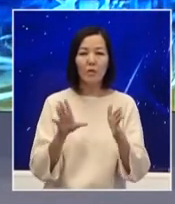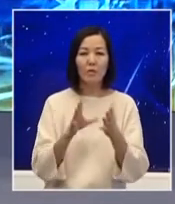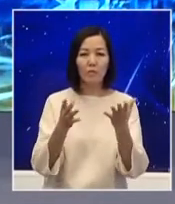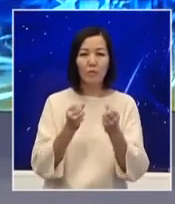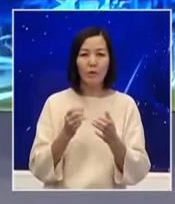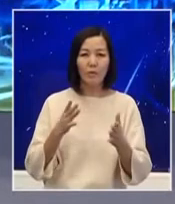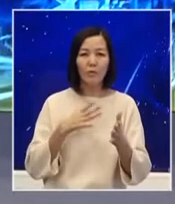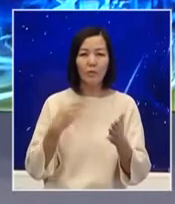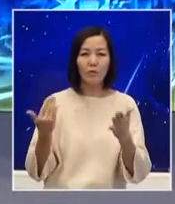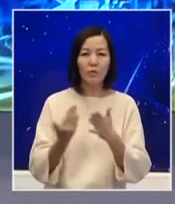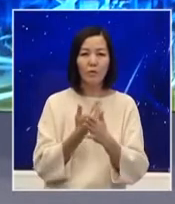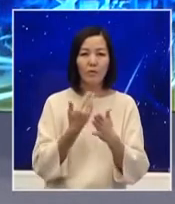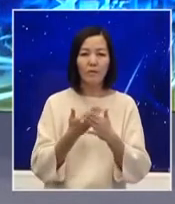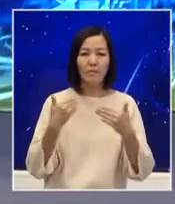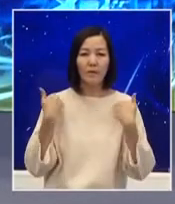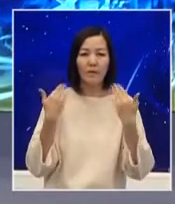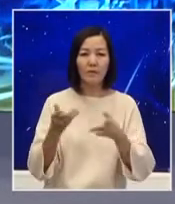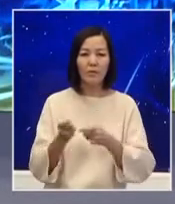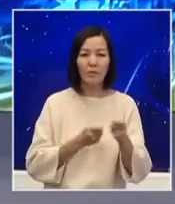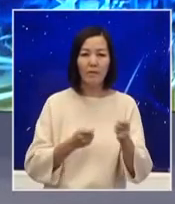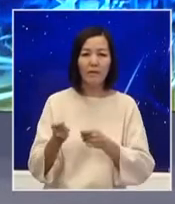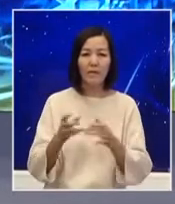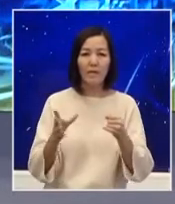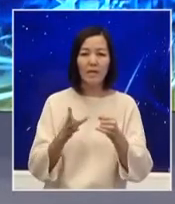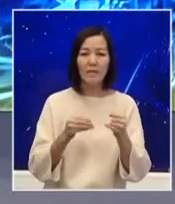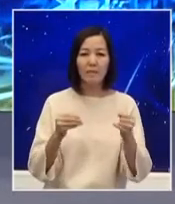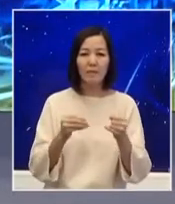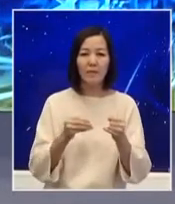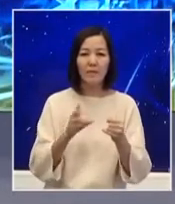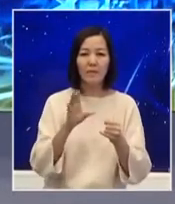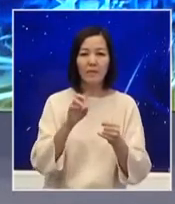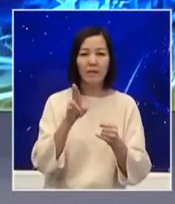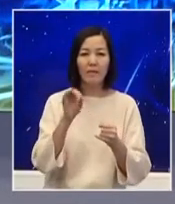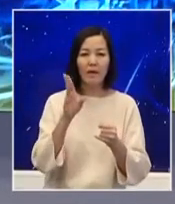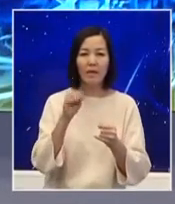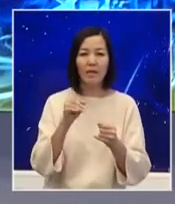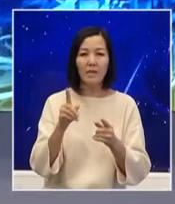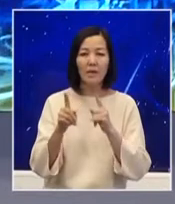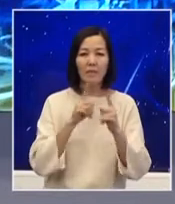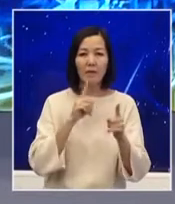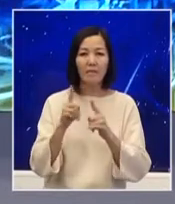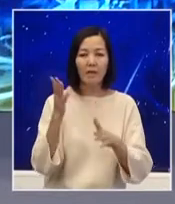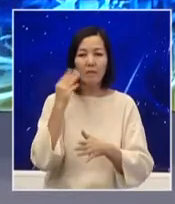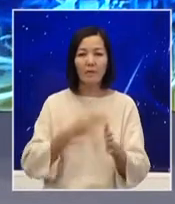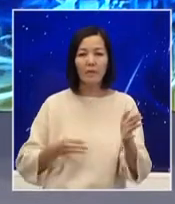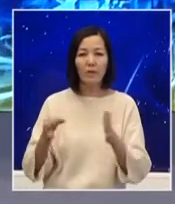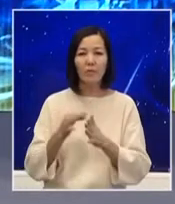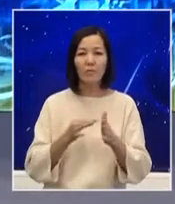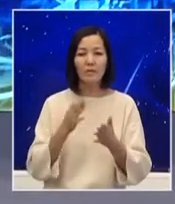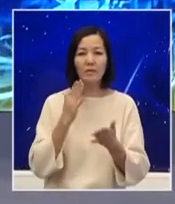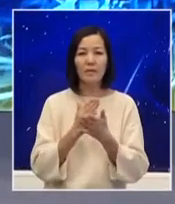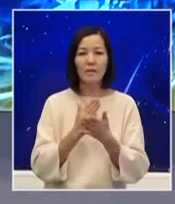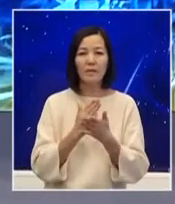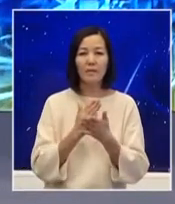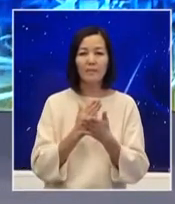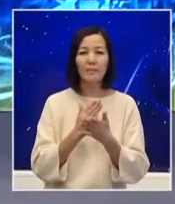формате. Нововведением поделился руководитель управления земельных отношений Сабит Садвакасов на прошедшем брифинге. Алматинская область